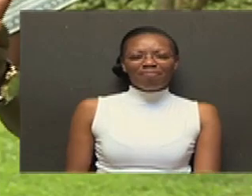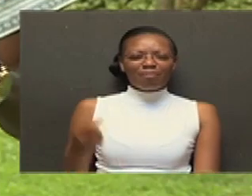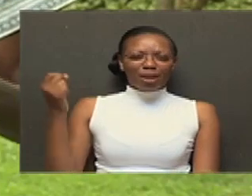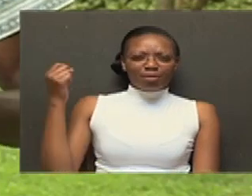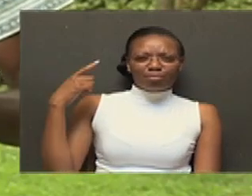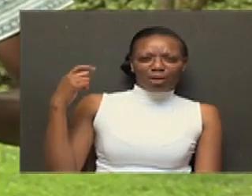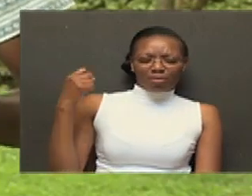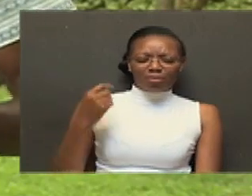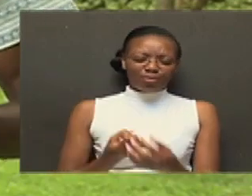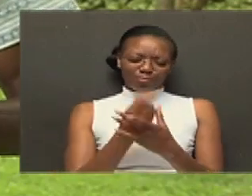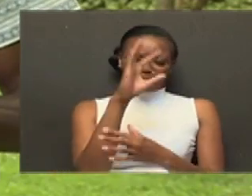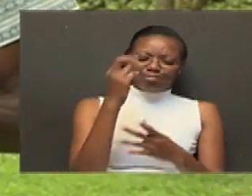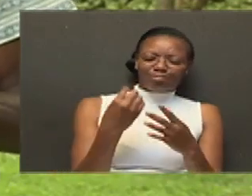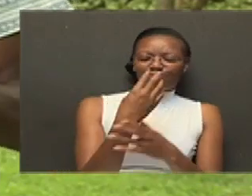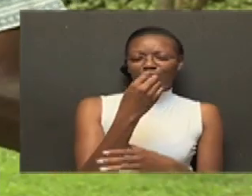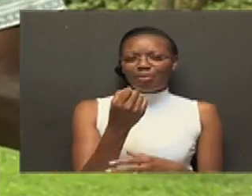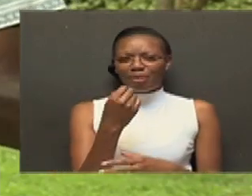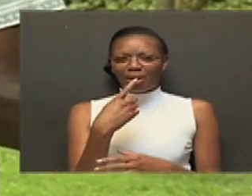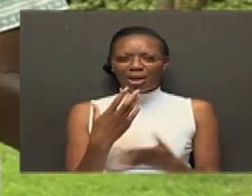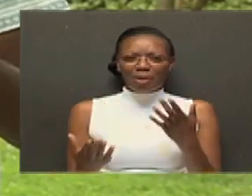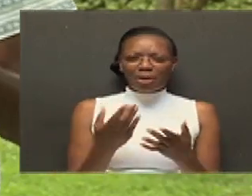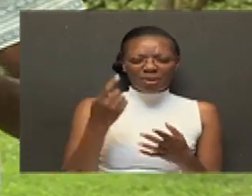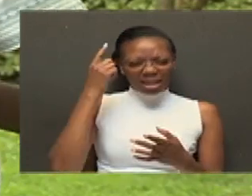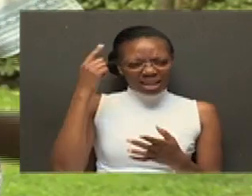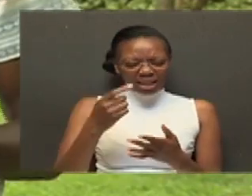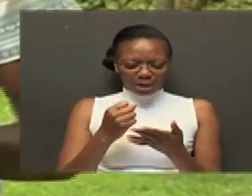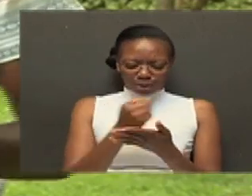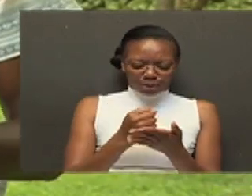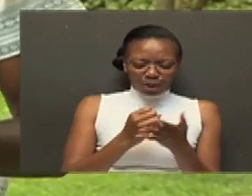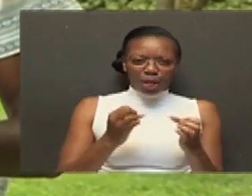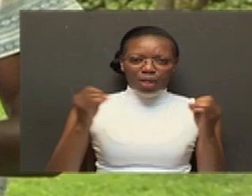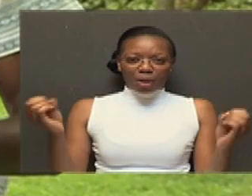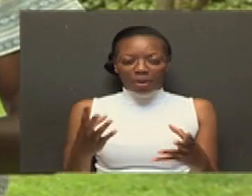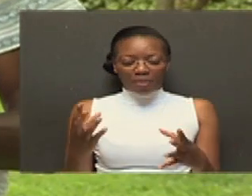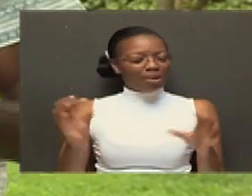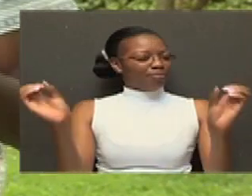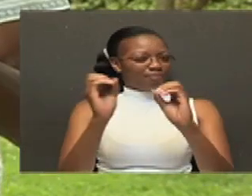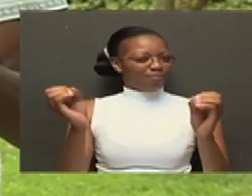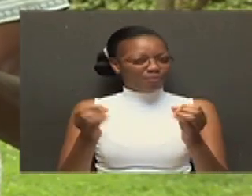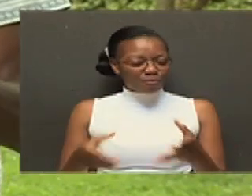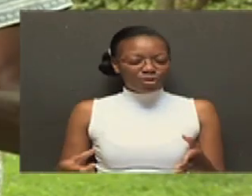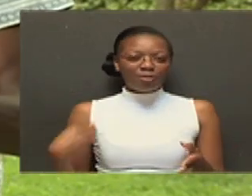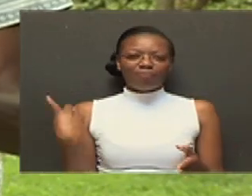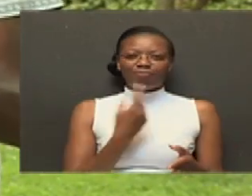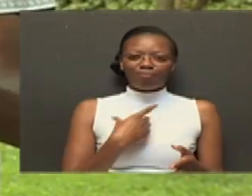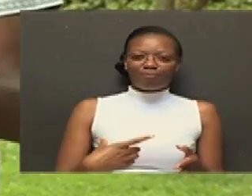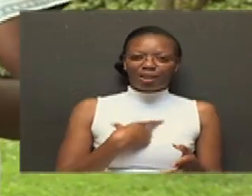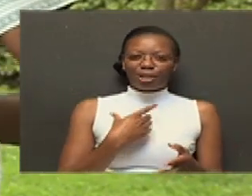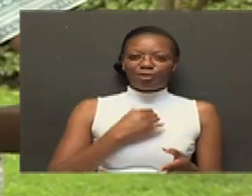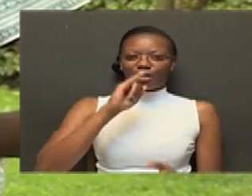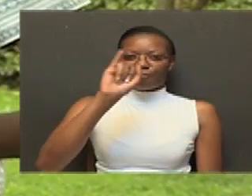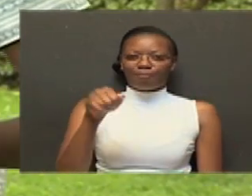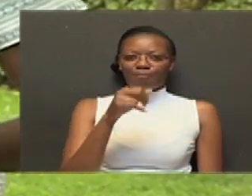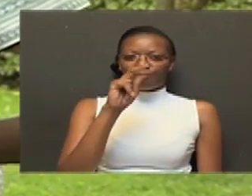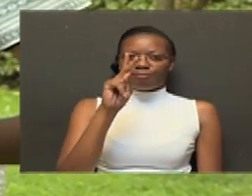Kwa kusikia neno miti shamba wewe ukadhani ni uganga au mazingaombwe tunaangazia leo. La hasha. Leo tuko katika kitengo cha botani